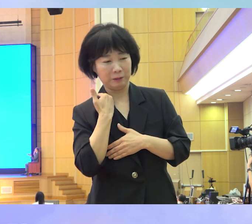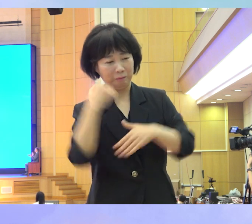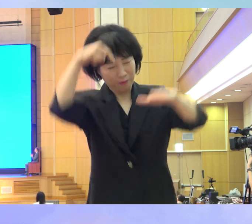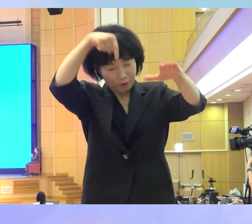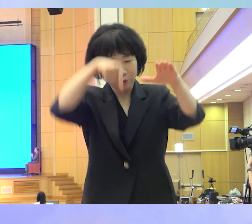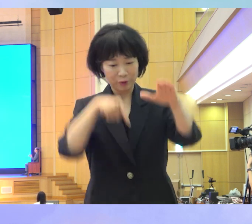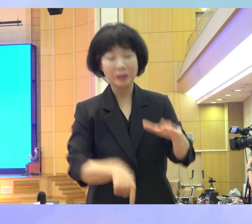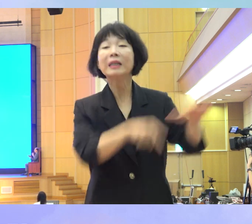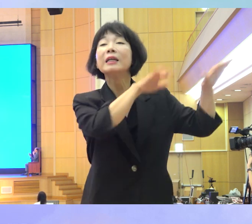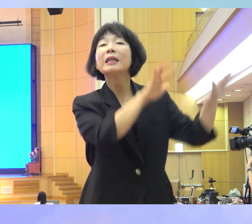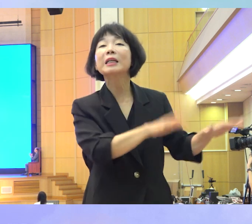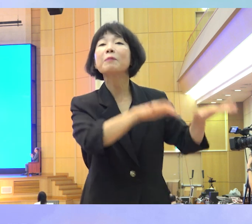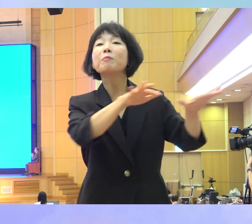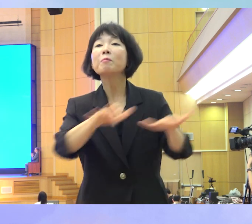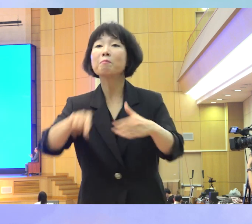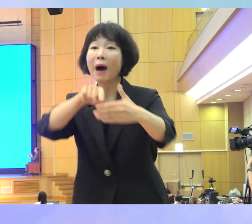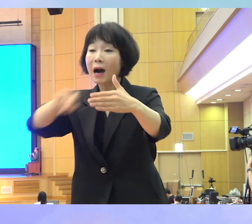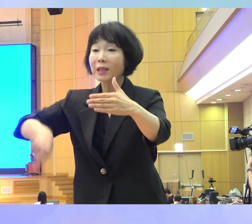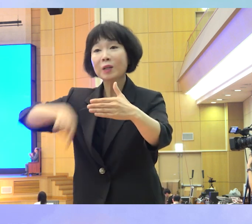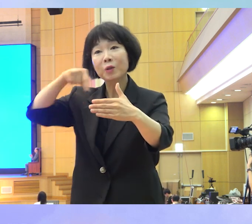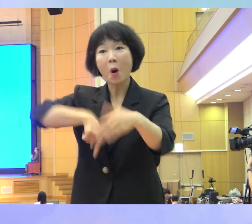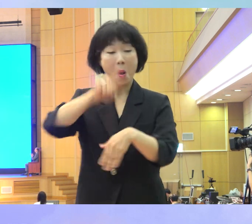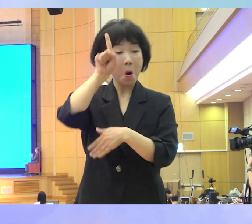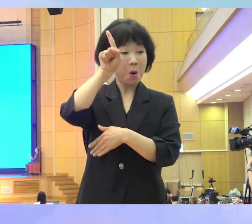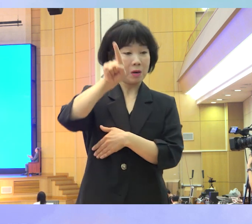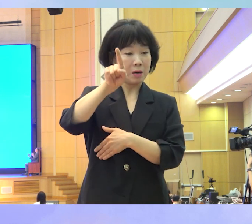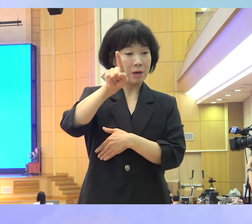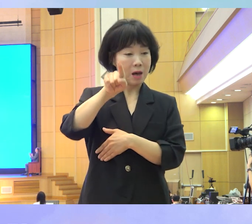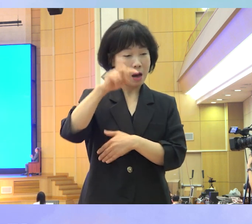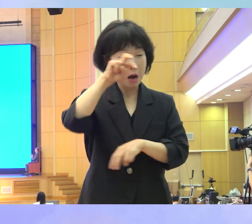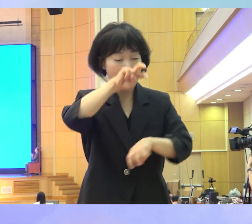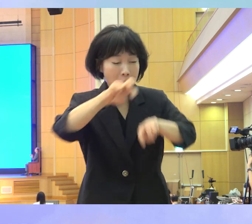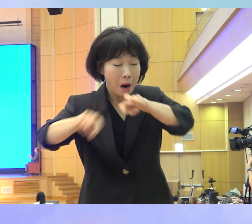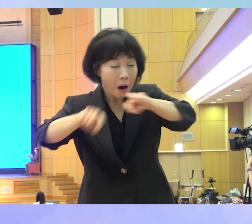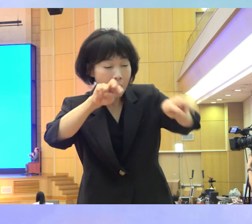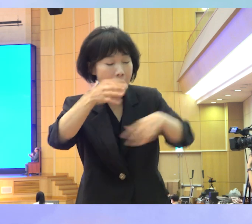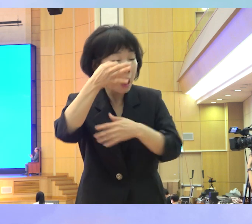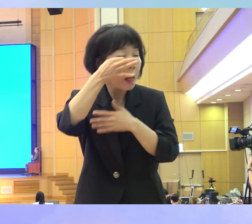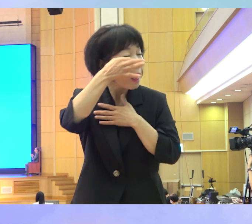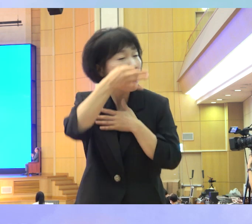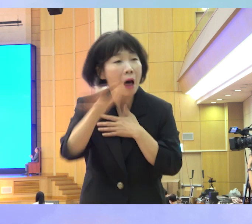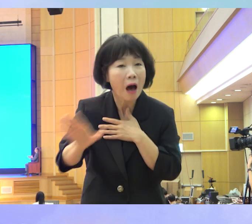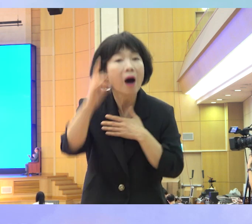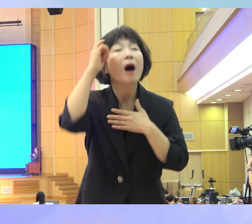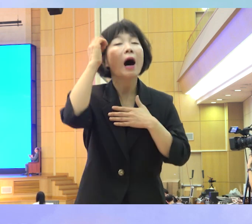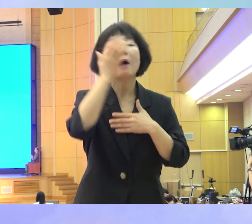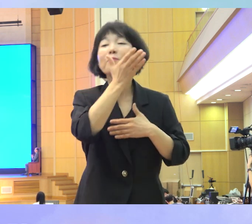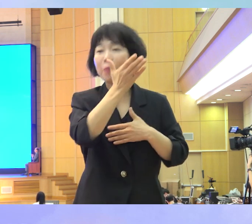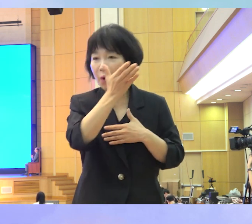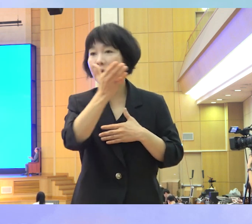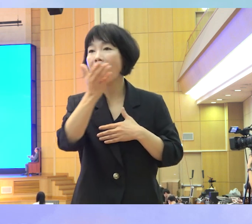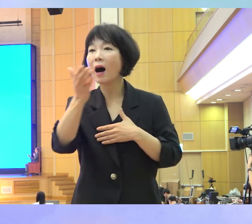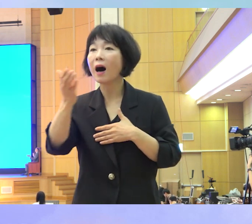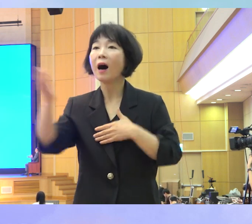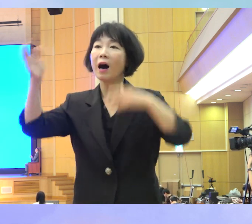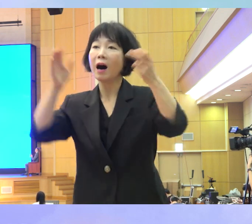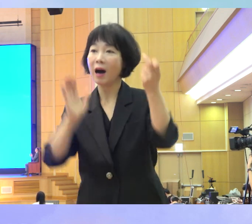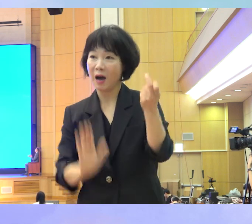그리 모르는 깊은 바다 속을 한번 헤아려